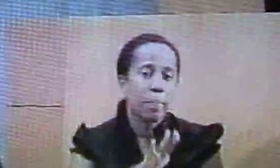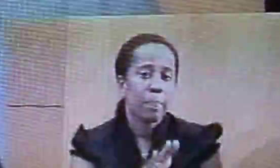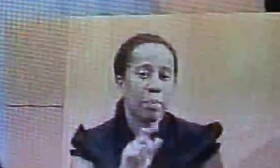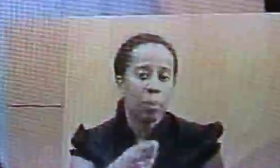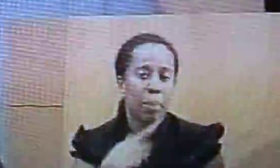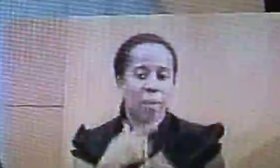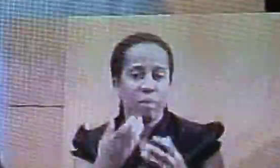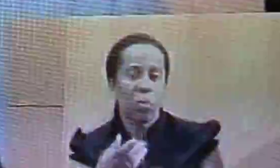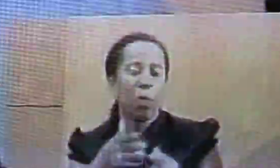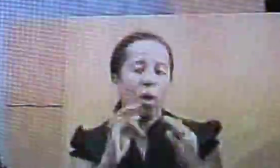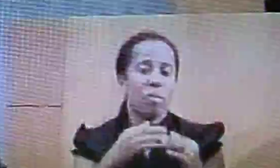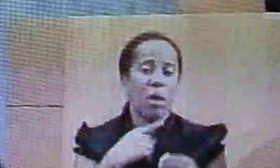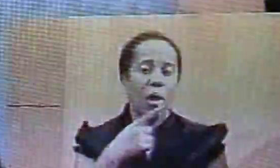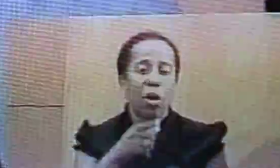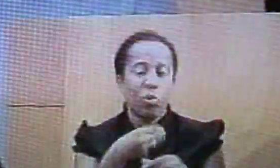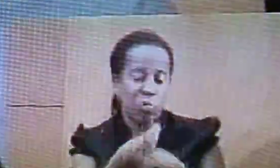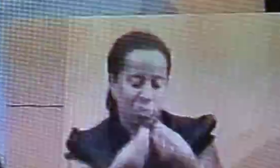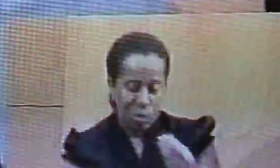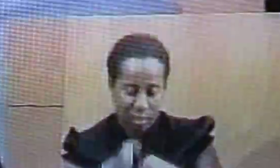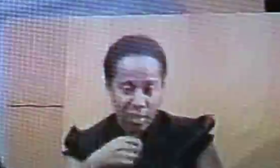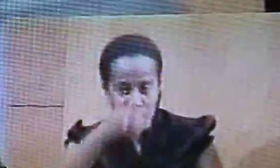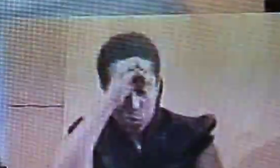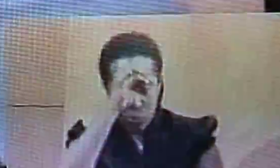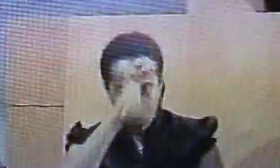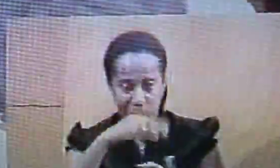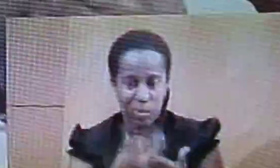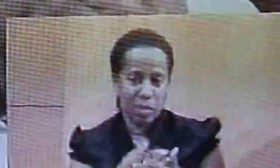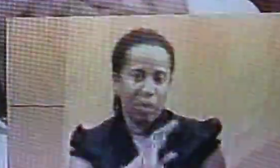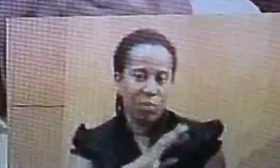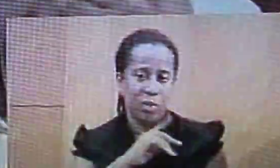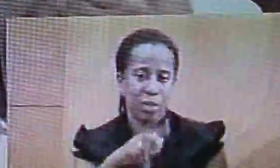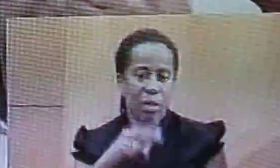leçons. Il faut aller aussi devant sa propre.